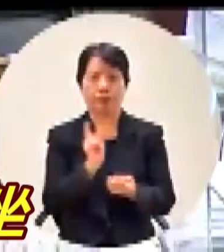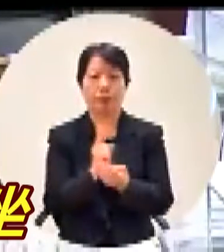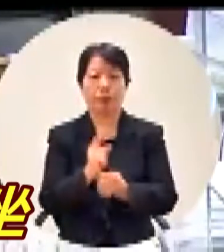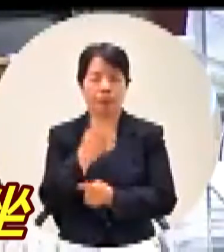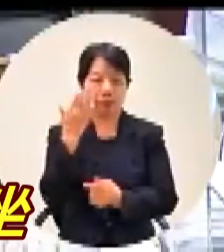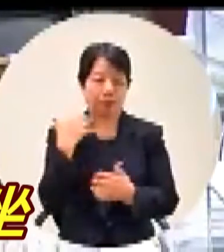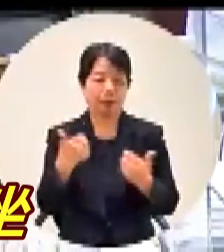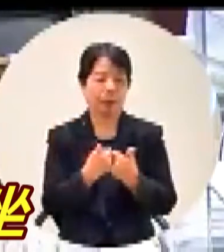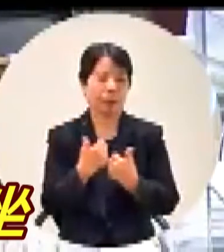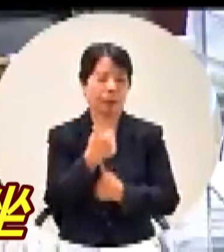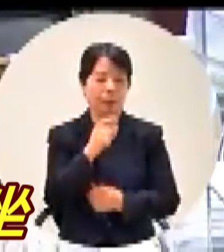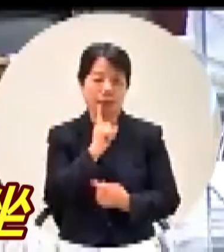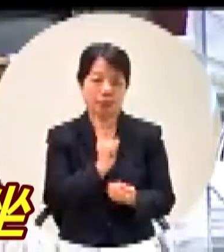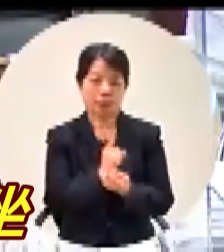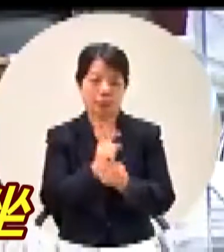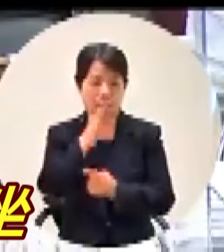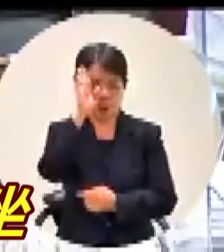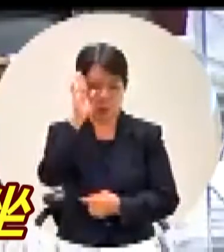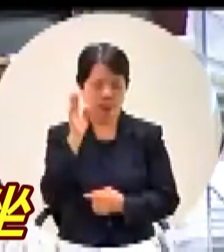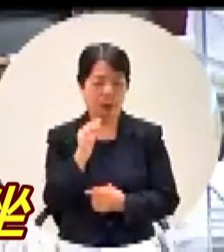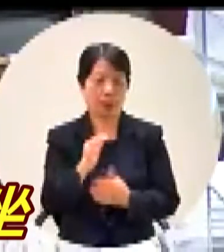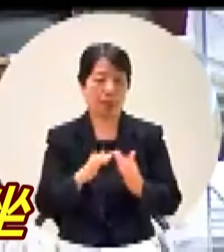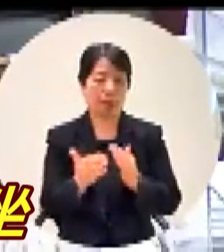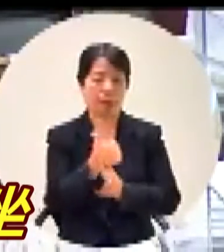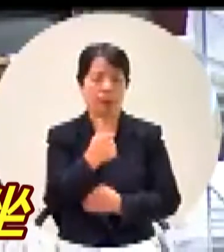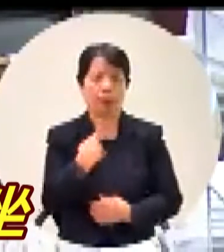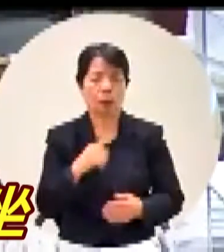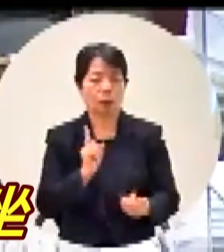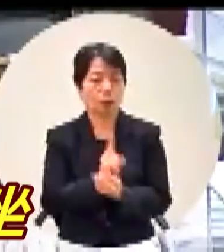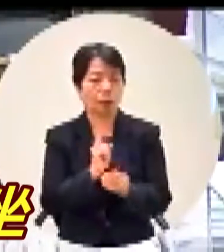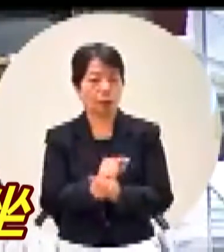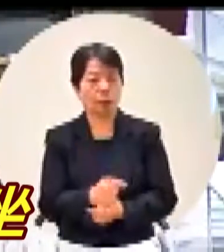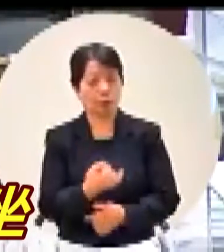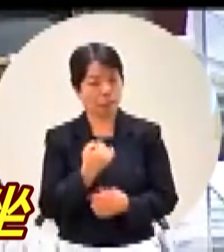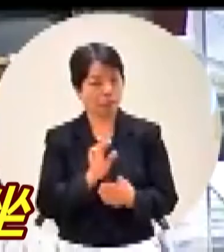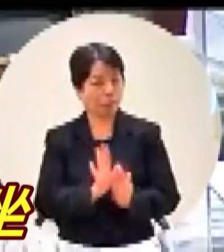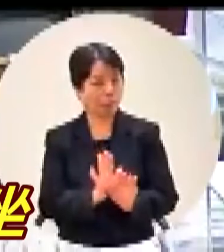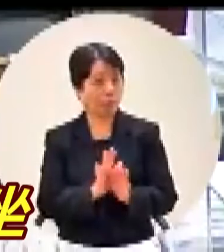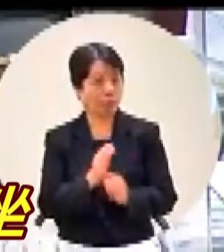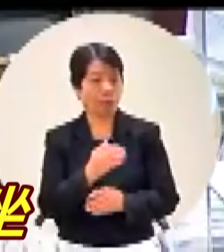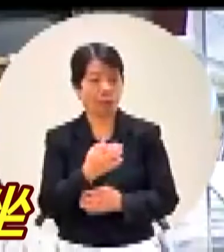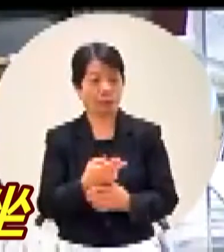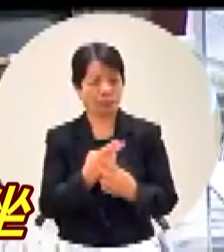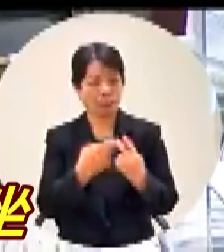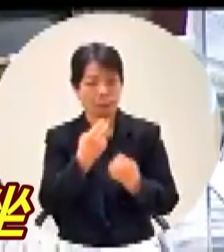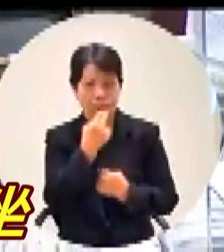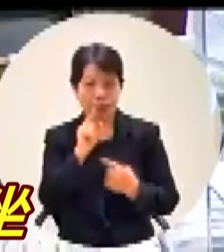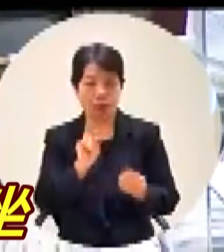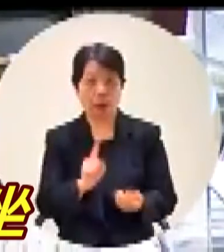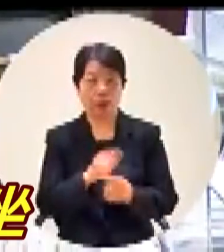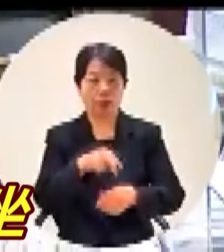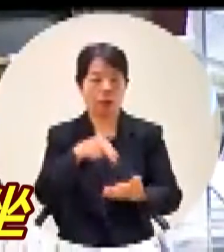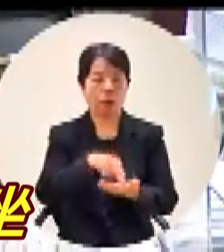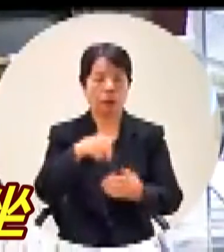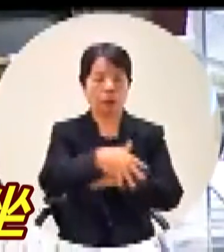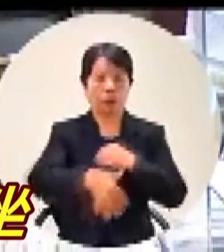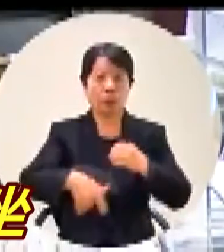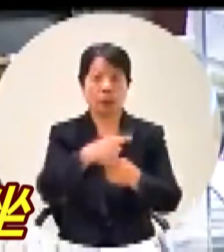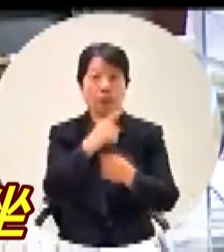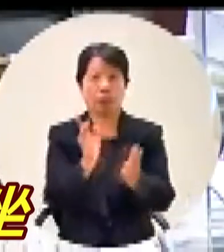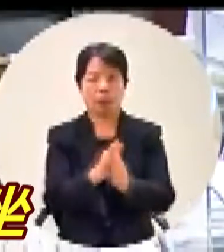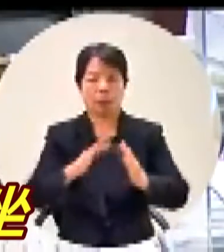对你的？对胡志强，我们真的对你算客气。现任立委何新淳，市长吃不下饭